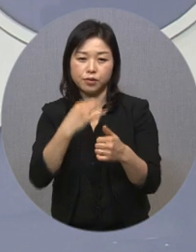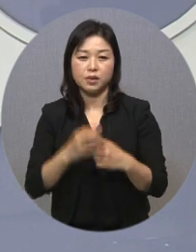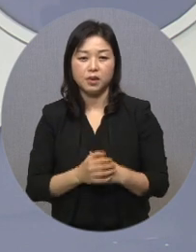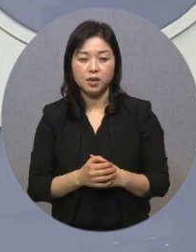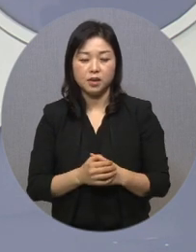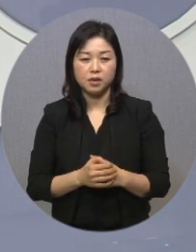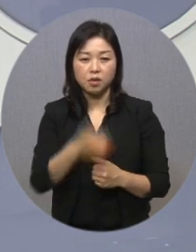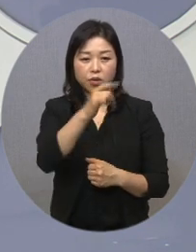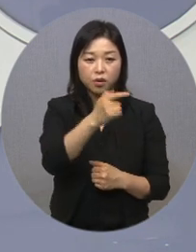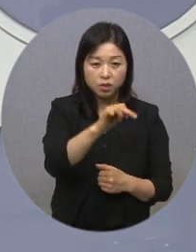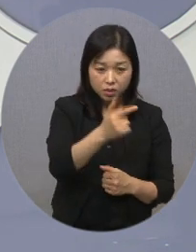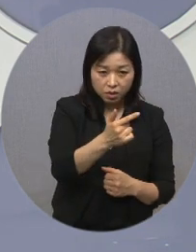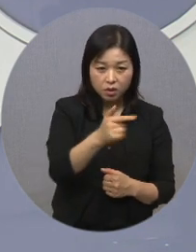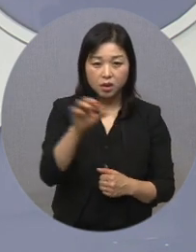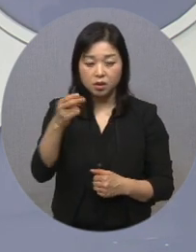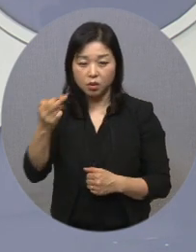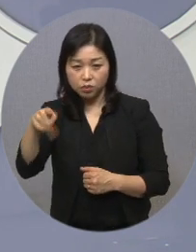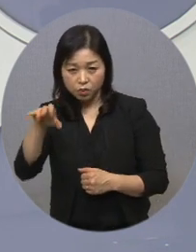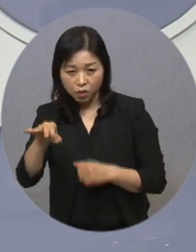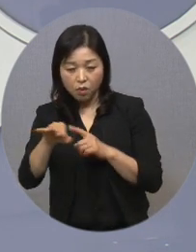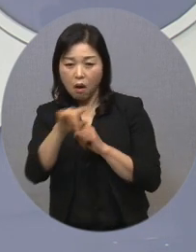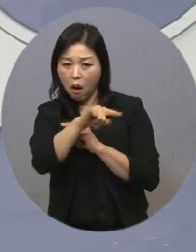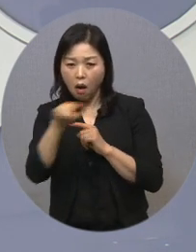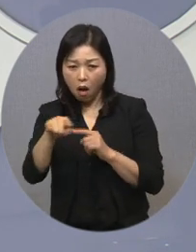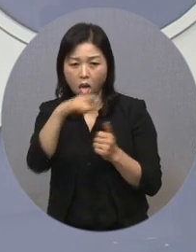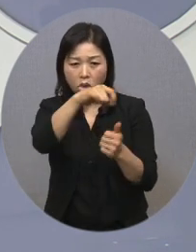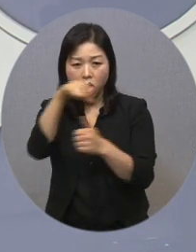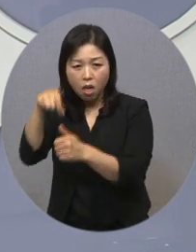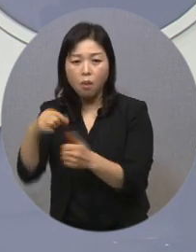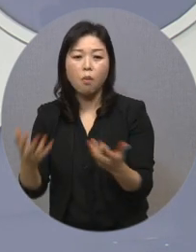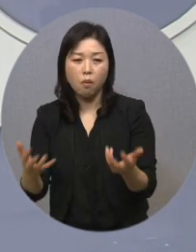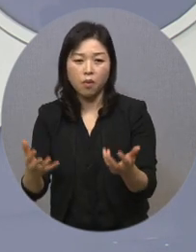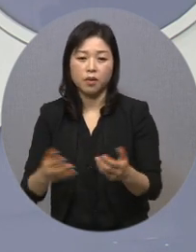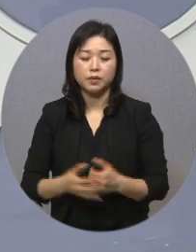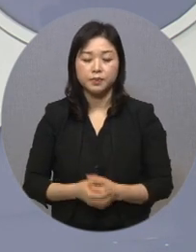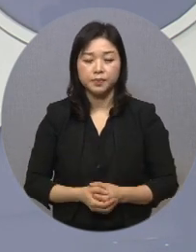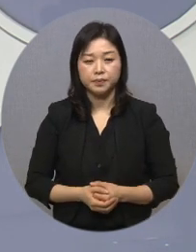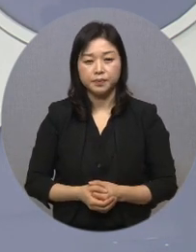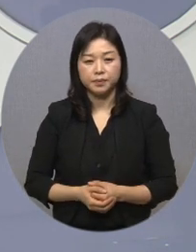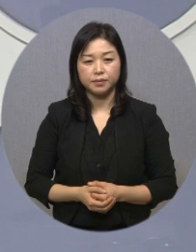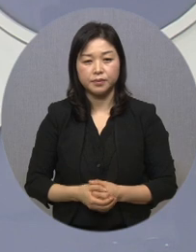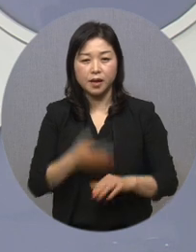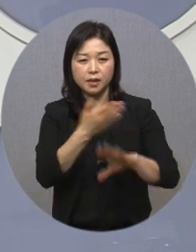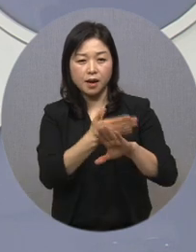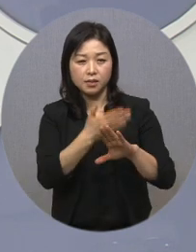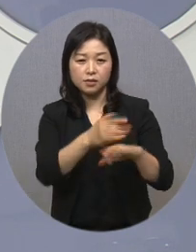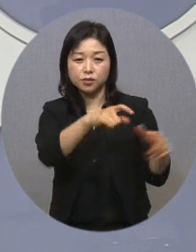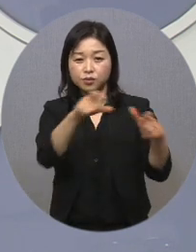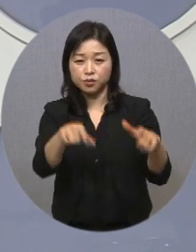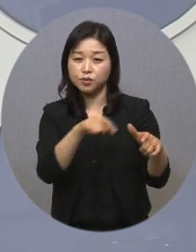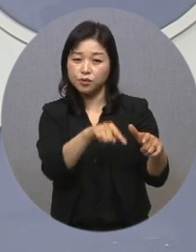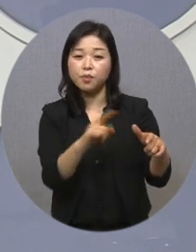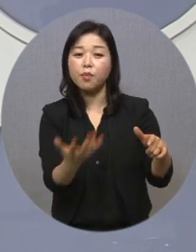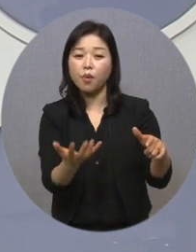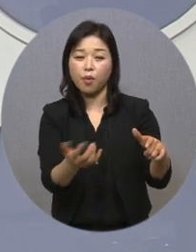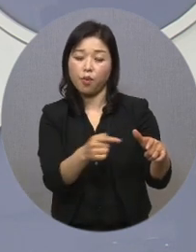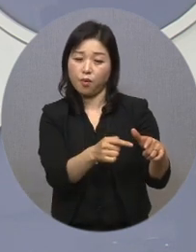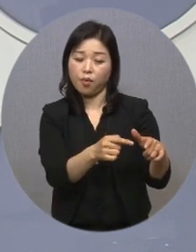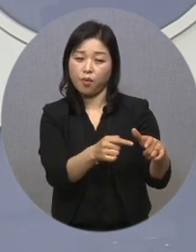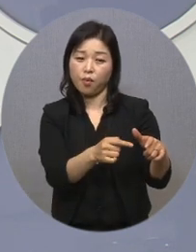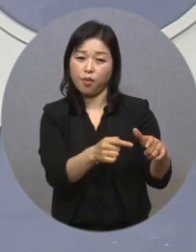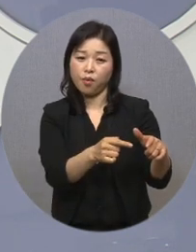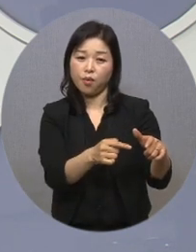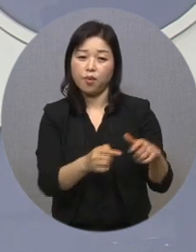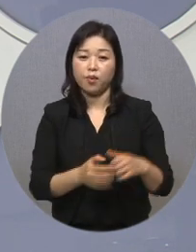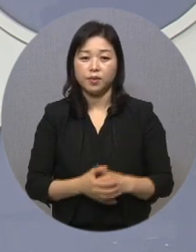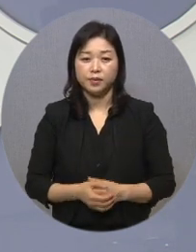둬야 될지 영통구에 둘지 이런 문제도 발생을 하는 거고요. 또한 그럼 다른 구는 뭐냐라고 하는 문제가